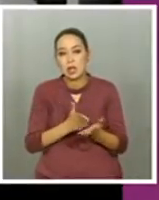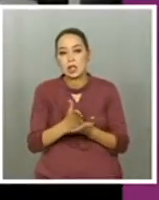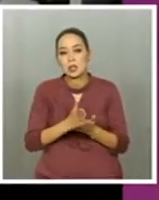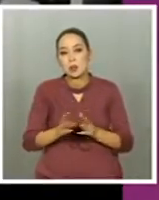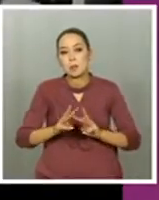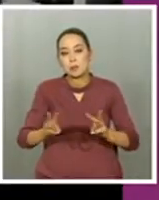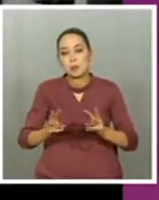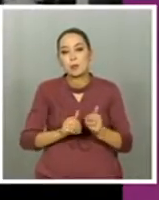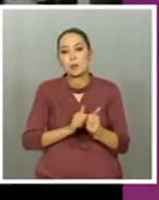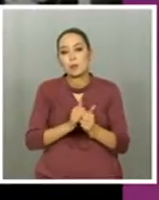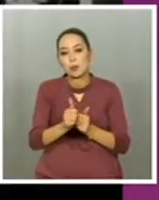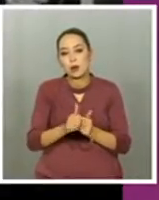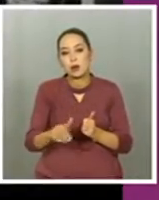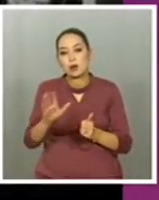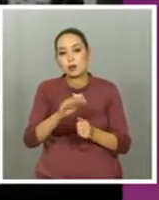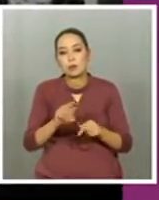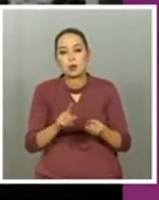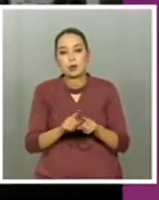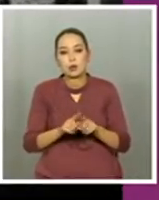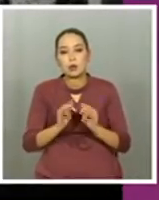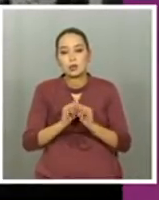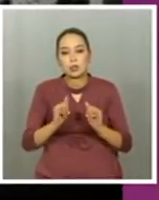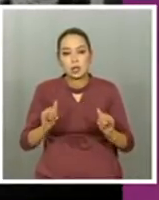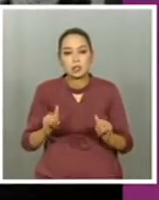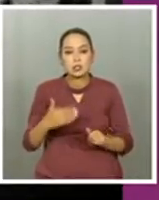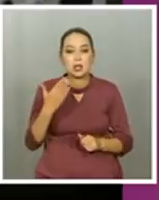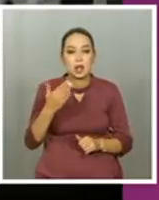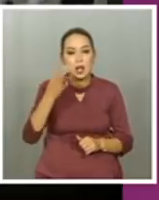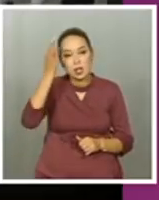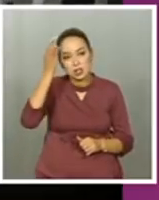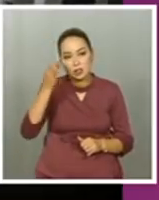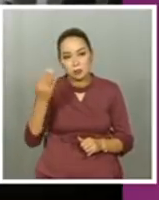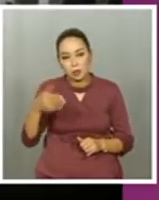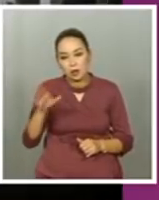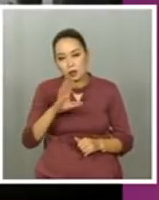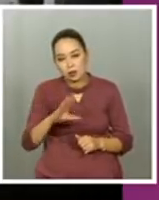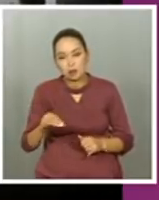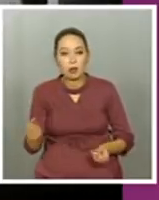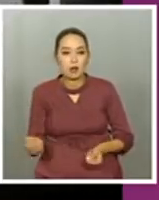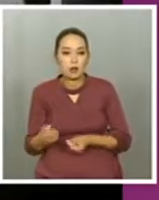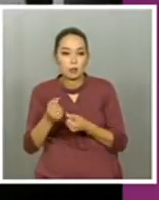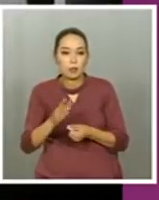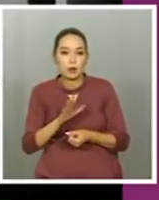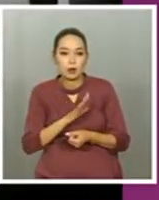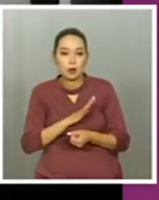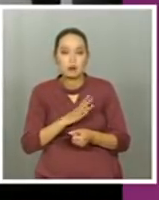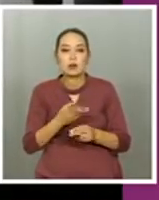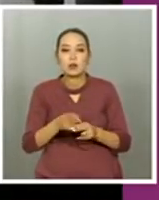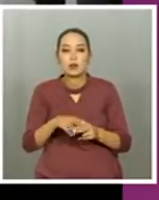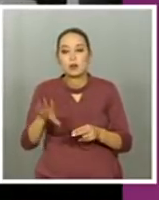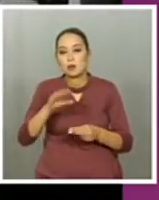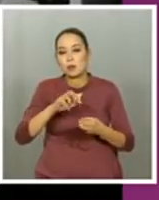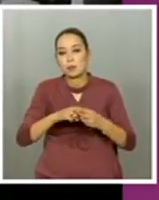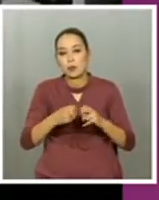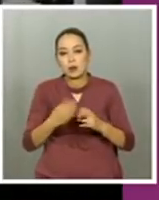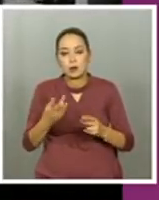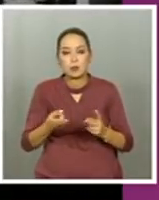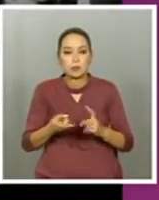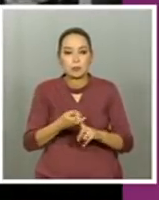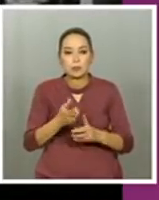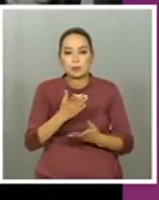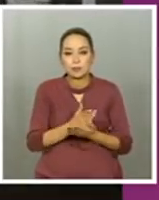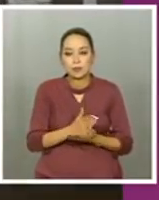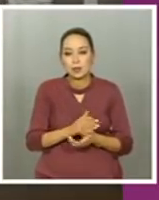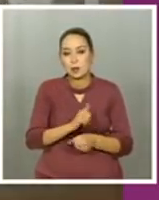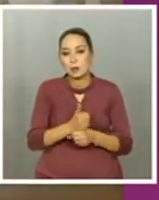тартып, Судет пен Австрияны Германияға қосу мәселесін көтерді. Келесі дау қарусыздандыру мәселесіне байланысты. Батыс елдері